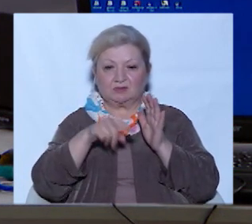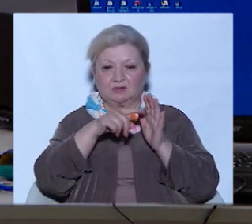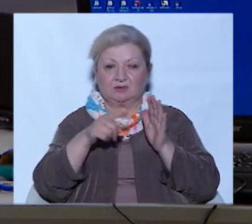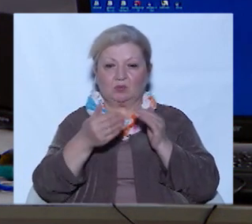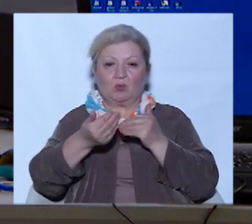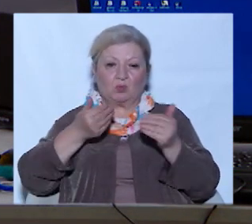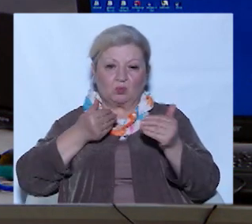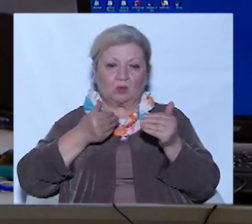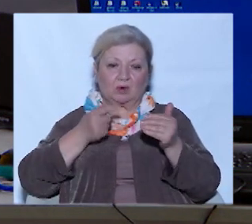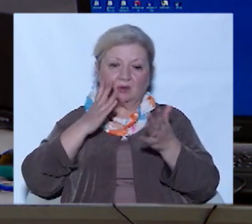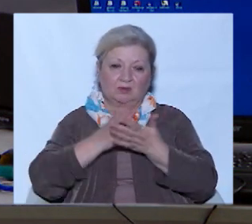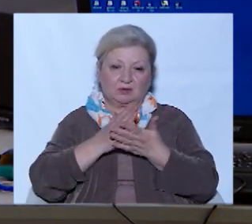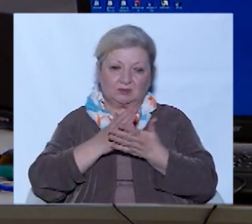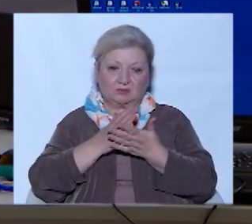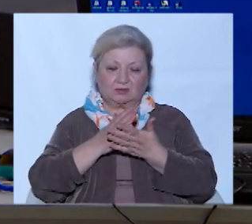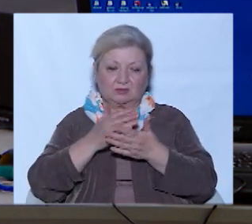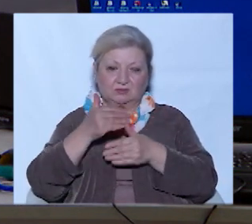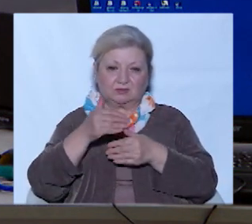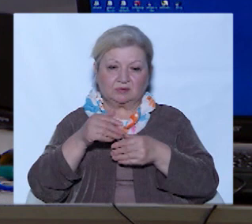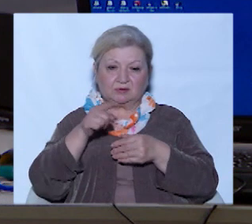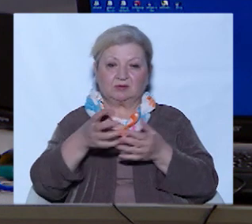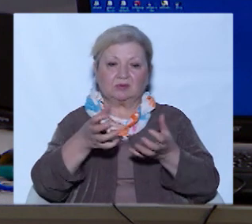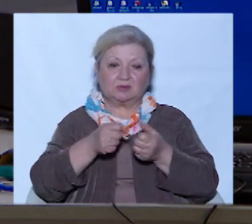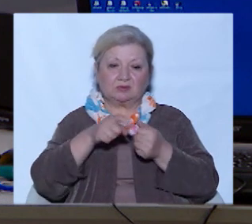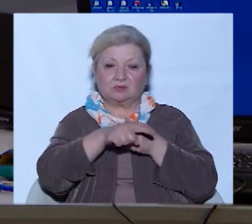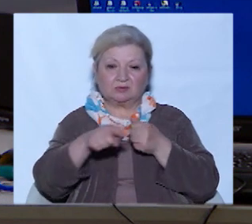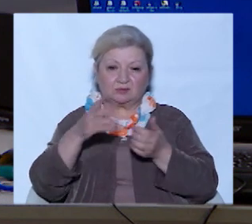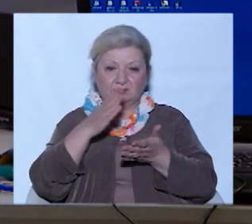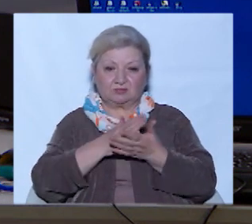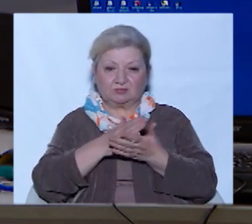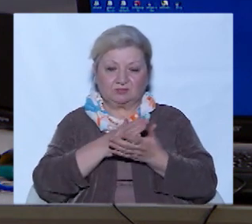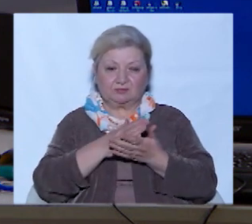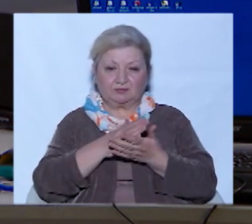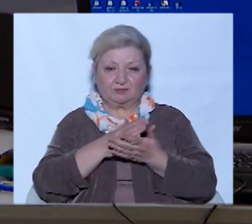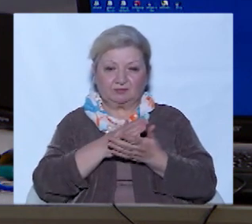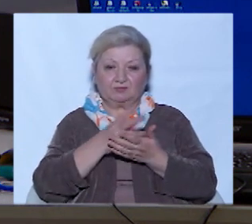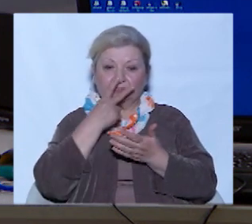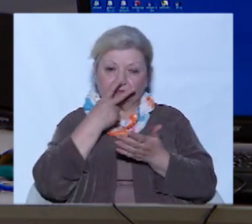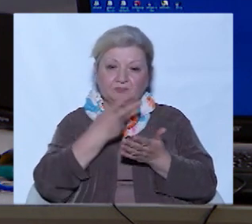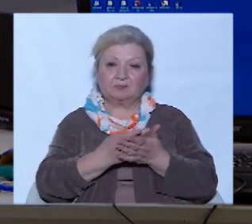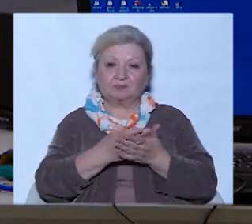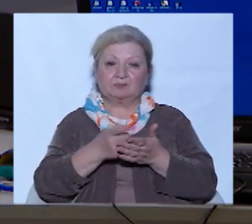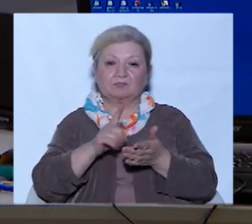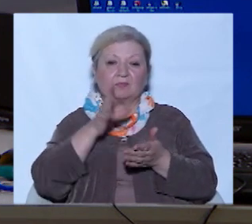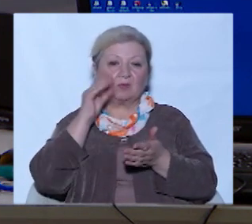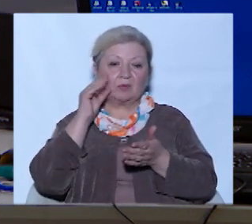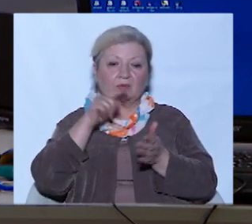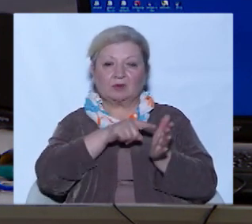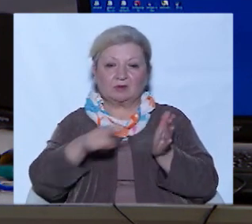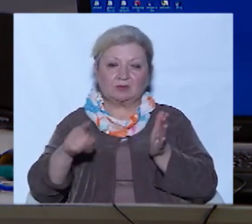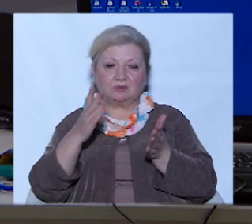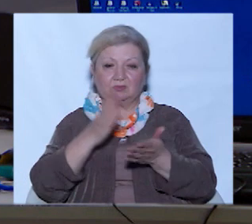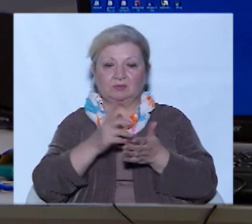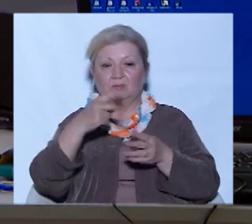წინა ფრონტი, უკანა ფრონტი, წინა ფრონტი, უკანა ფრონტი. ამ თვითონ აი ამას მოცემულ შემთხვევაში ეწოდება მეანდრი. ეხლა შევხედოთ, რა